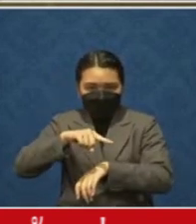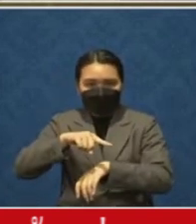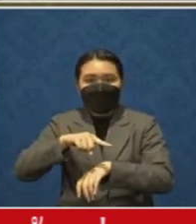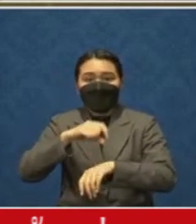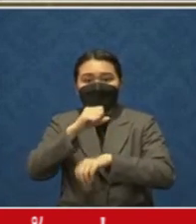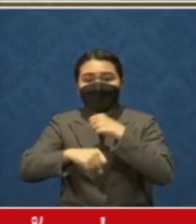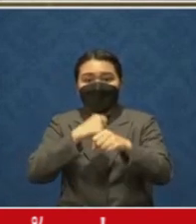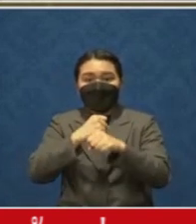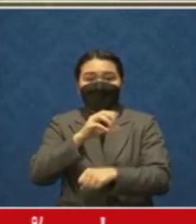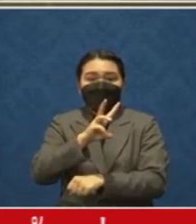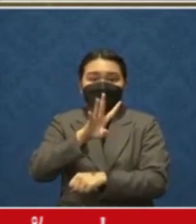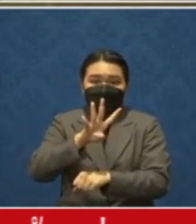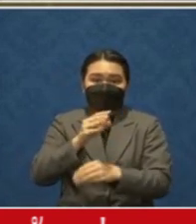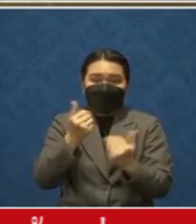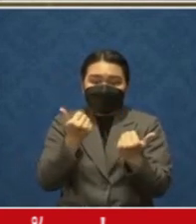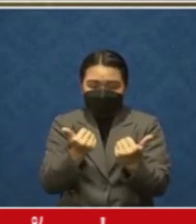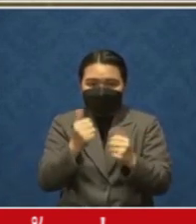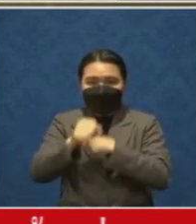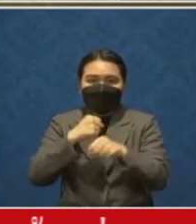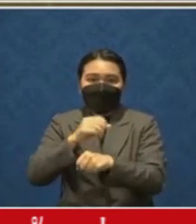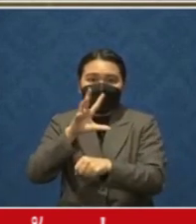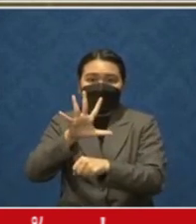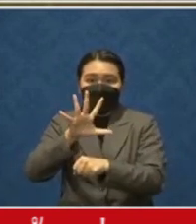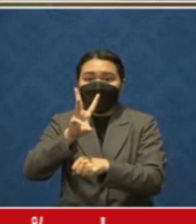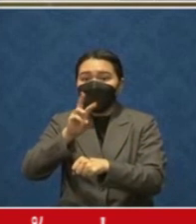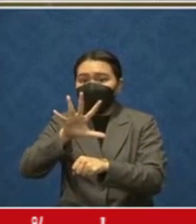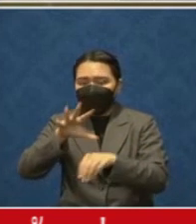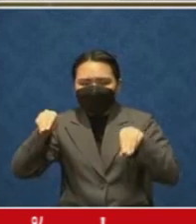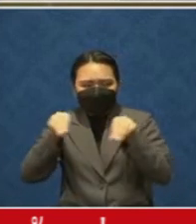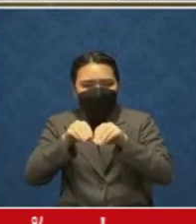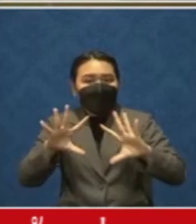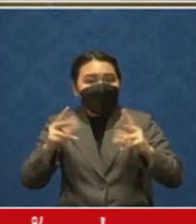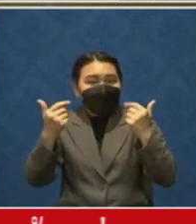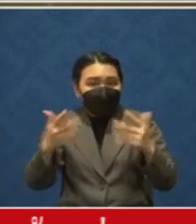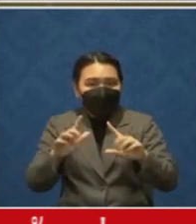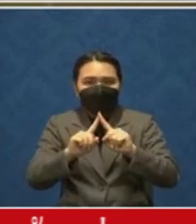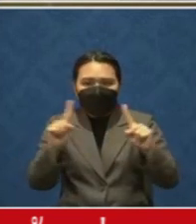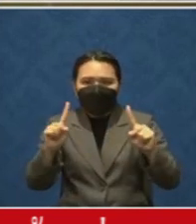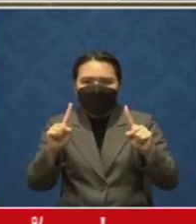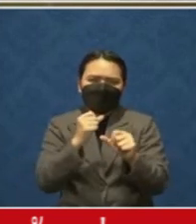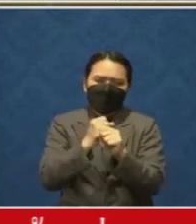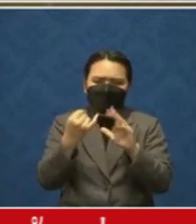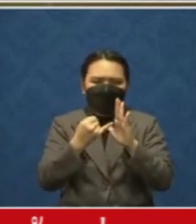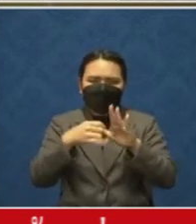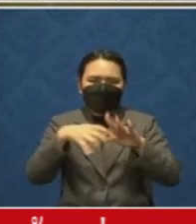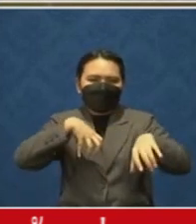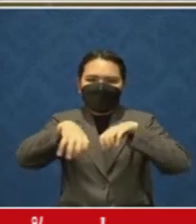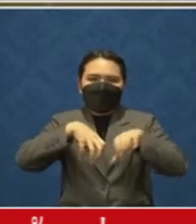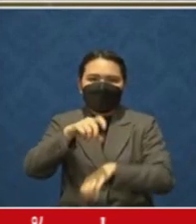านะครับงบปี64ตอนนี้จะหมดงบปี65 2ปีแล้วครับเรื่องง่ายๆยังทำไม่ได้เลยครับ